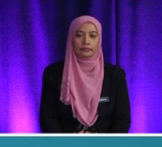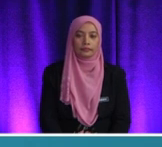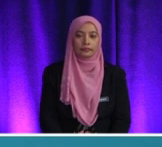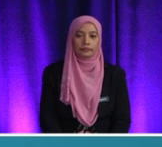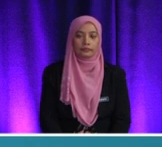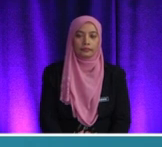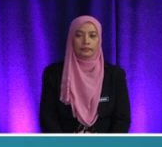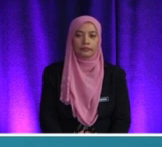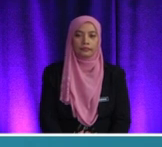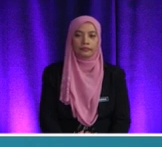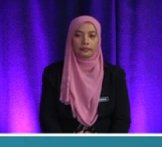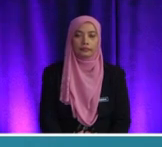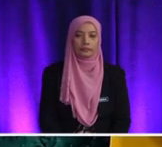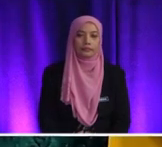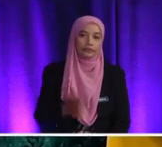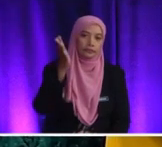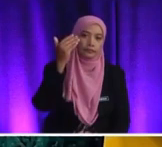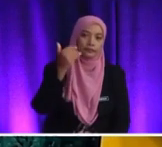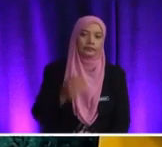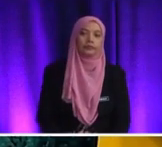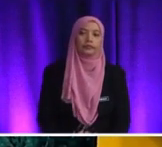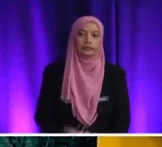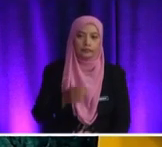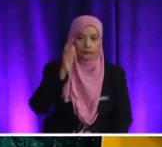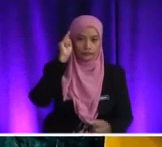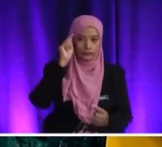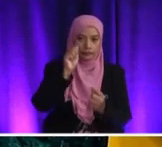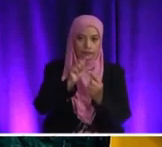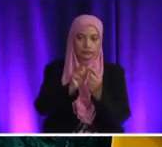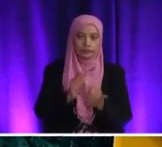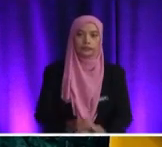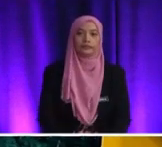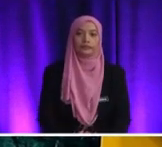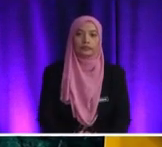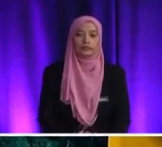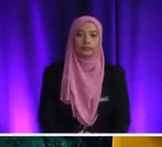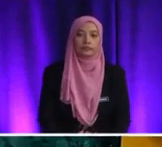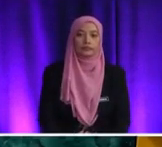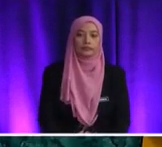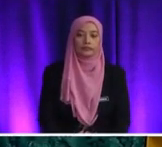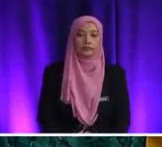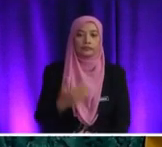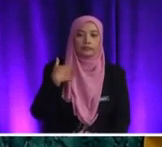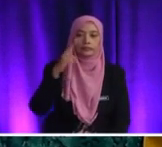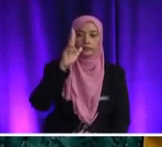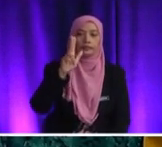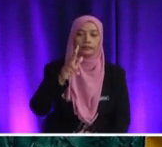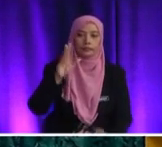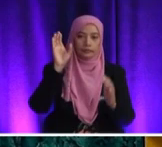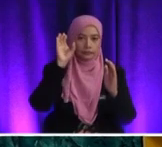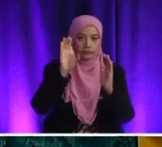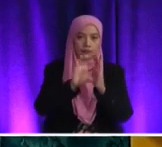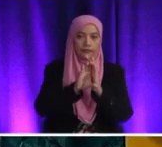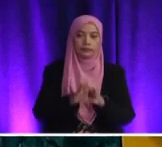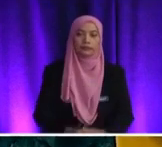kimpalan joong-ki TTG gambar yang seterusnya okeanid tiga keping gambar di sininya ada